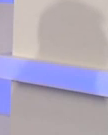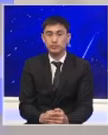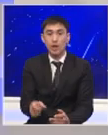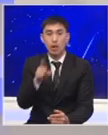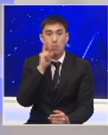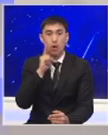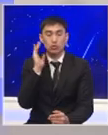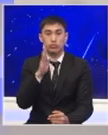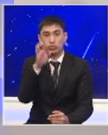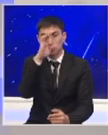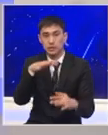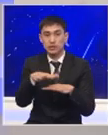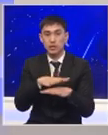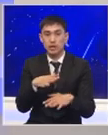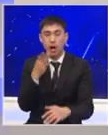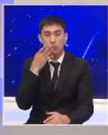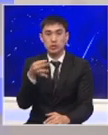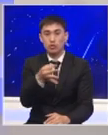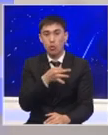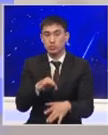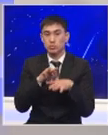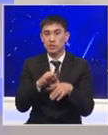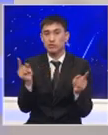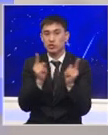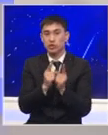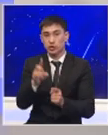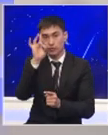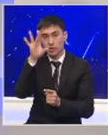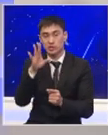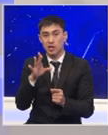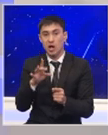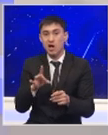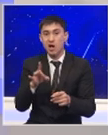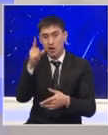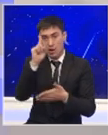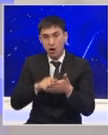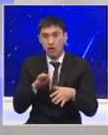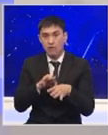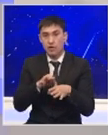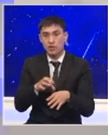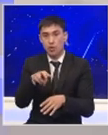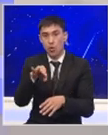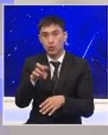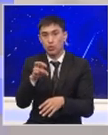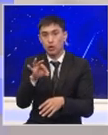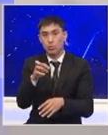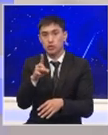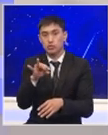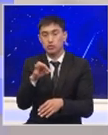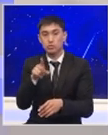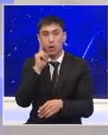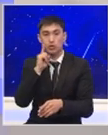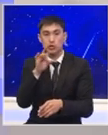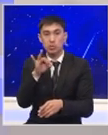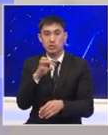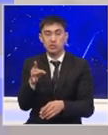молодёжь будущие страны в Алматинской области прошла встреча известного религиоведа и теолога Нурлана байжигитулы